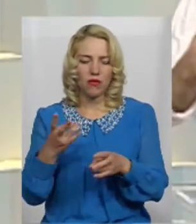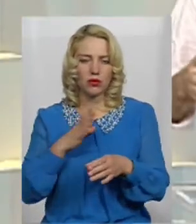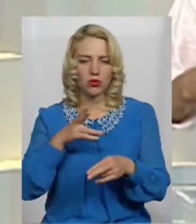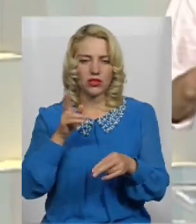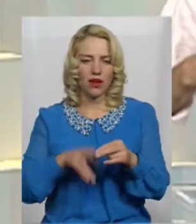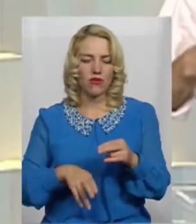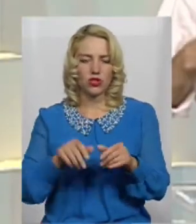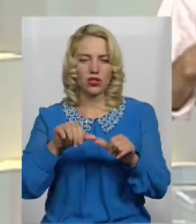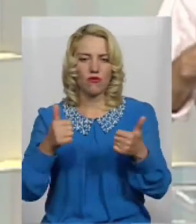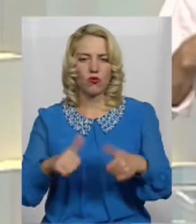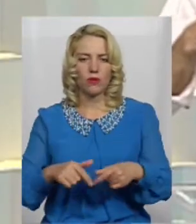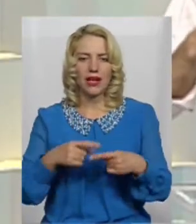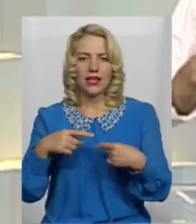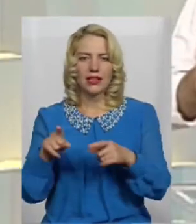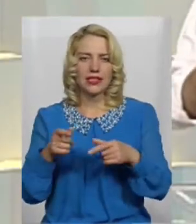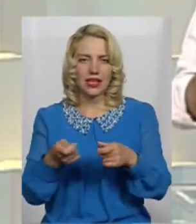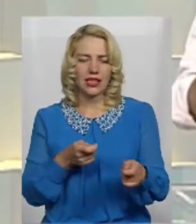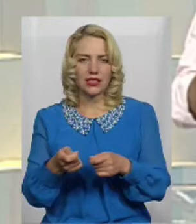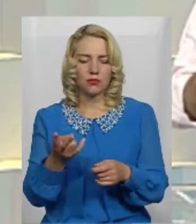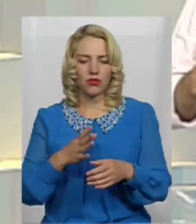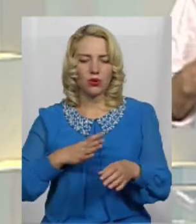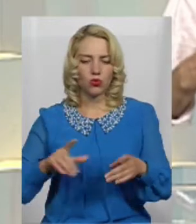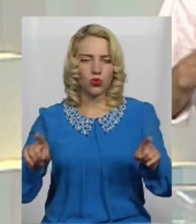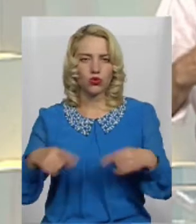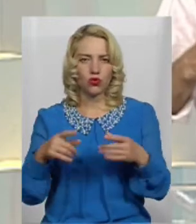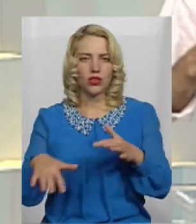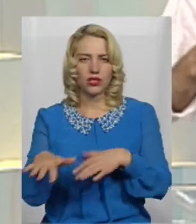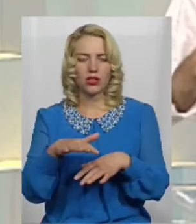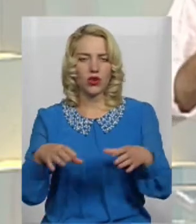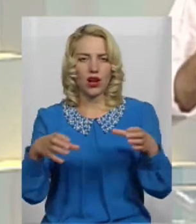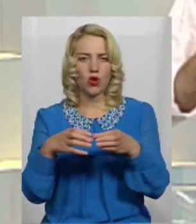реформа децентралізації, має бути утворена територіальна громада, і тоді,